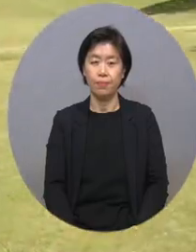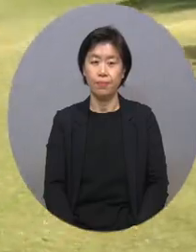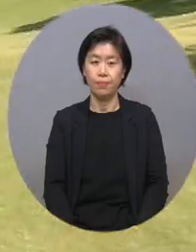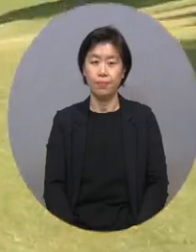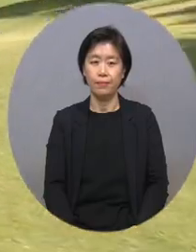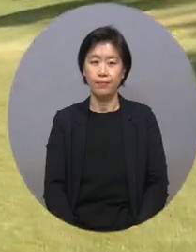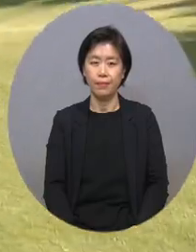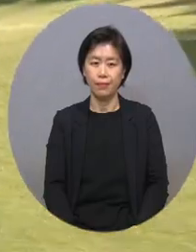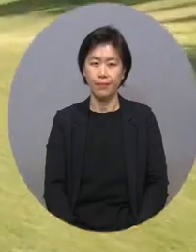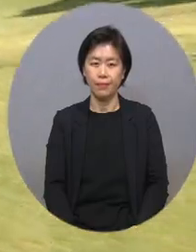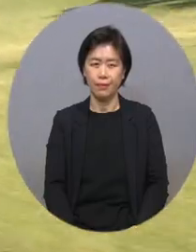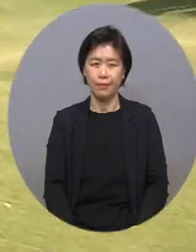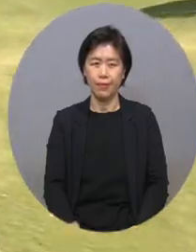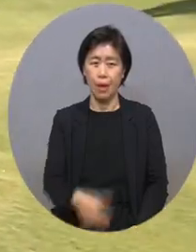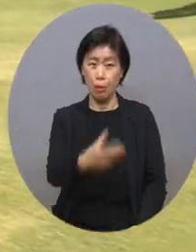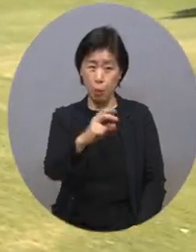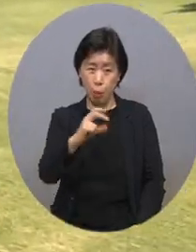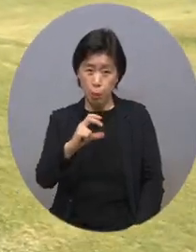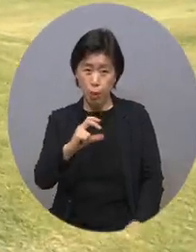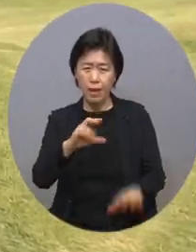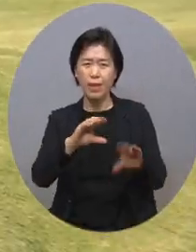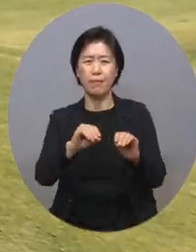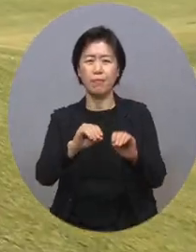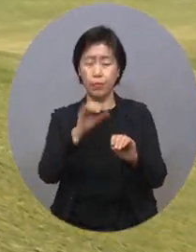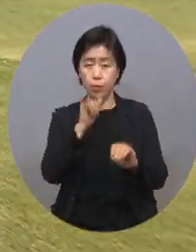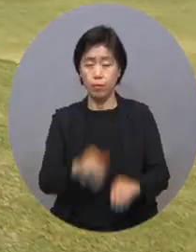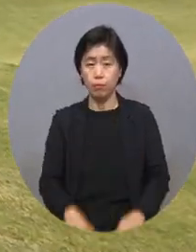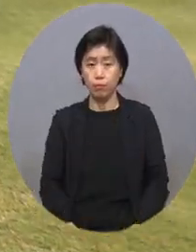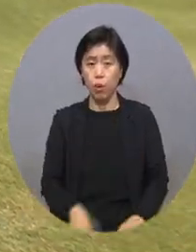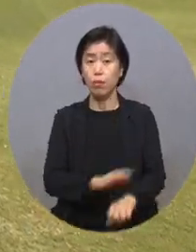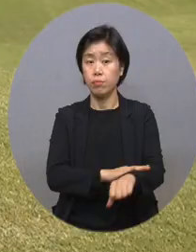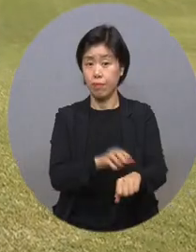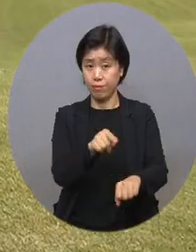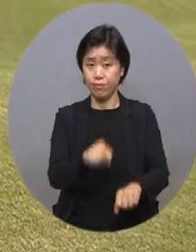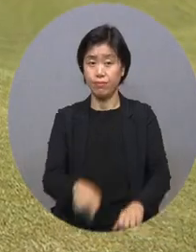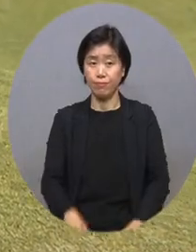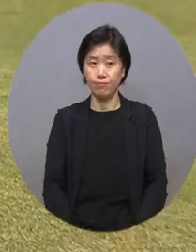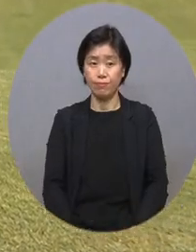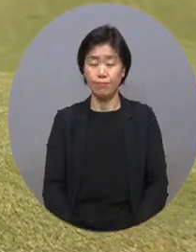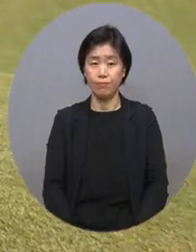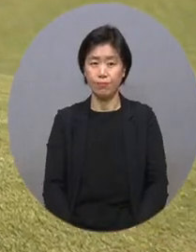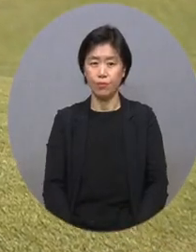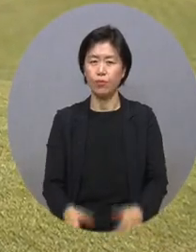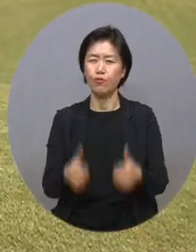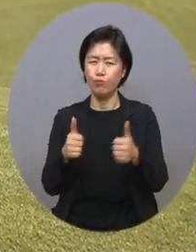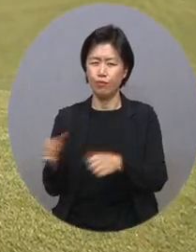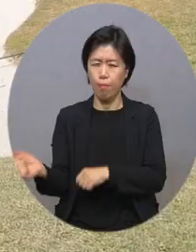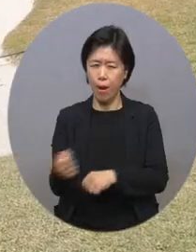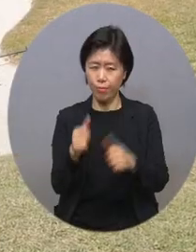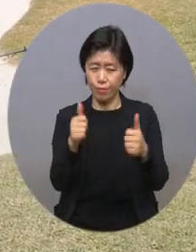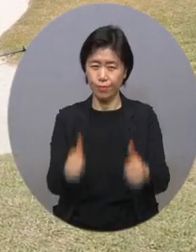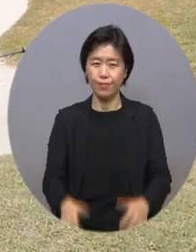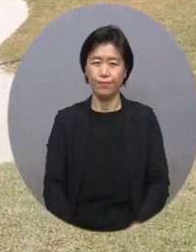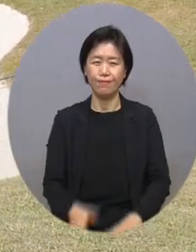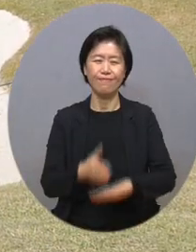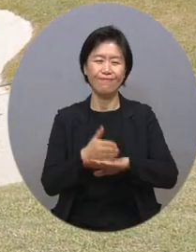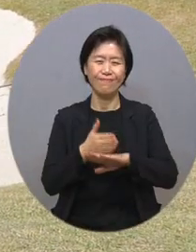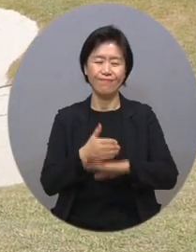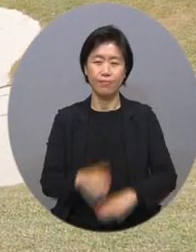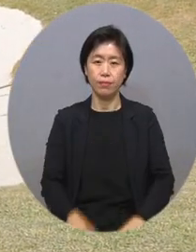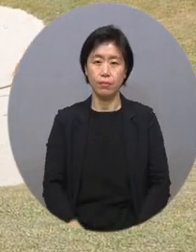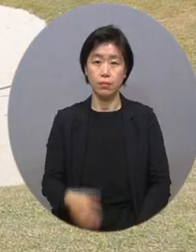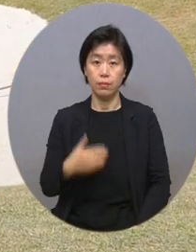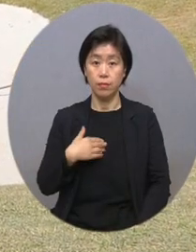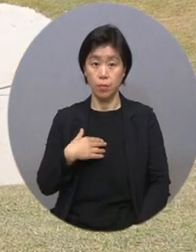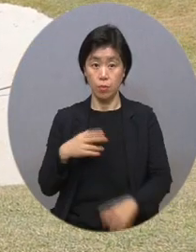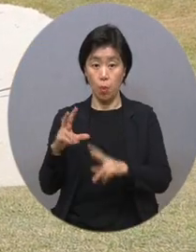잘 쳤어. 아, 섰다. 보셔야 돼요. 뭐 저기까지 내려왔잖아요. 어, 컸구나. 오. 굿샷. 감사합니다. 보러 갑니다. 네.